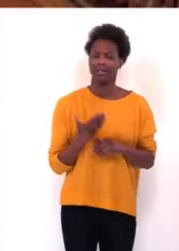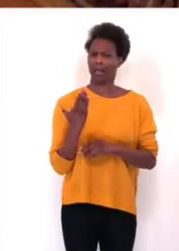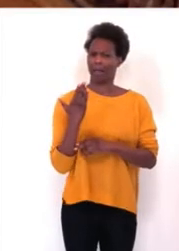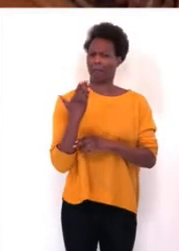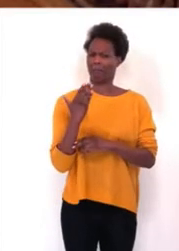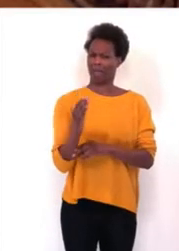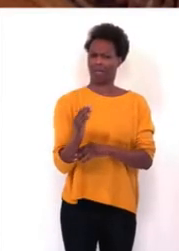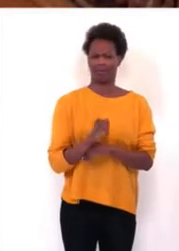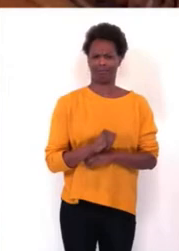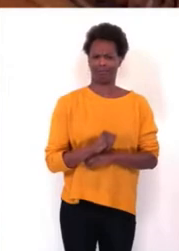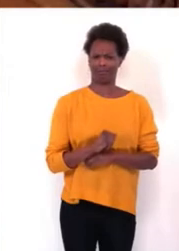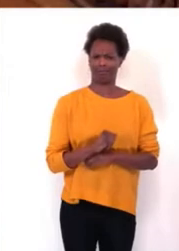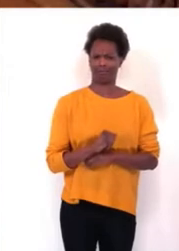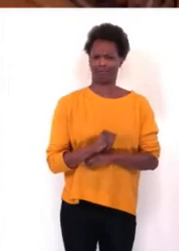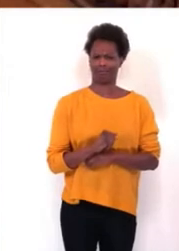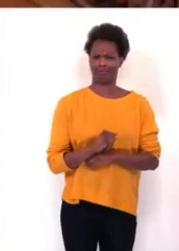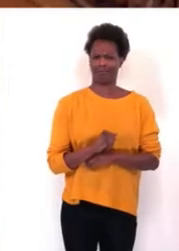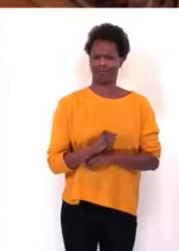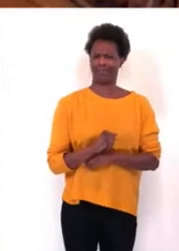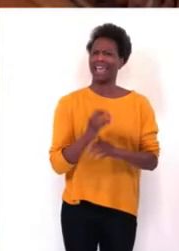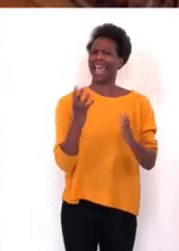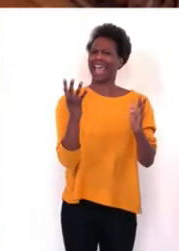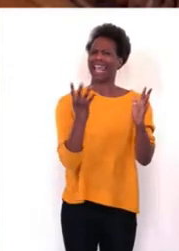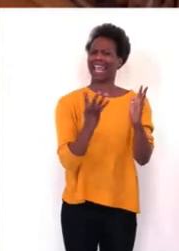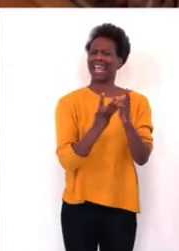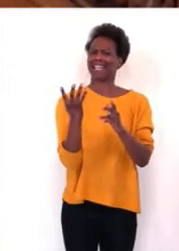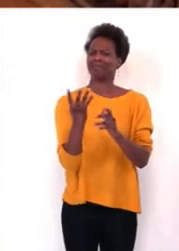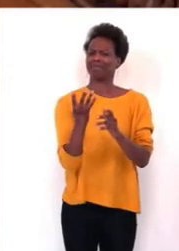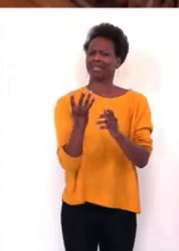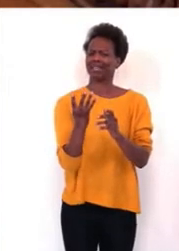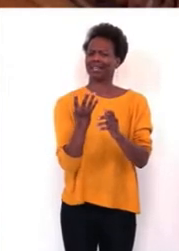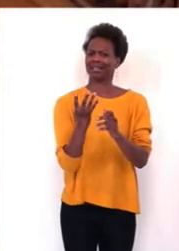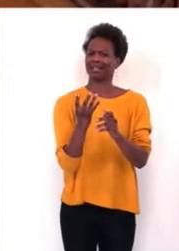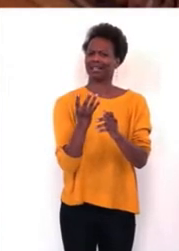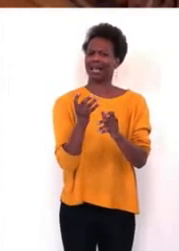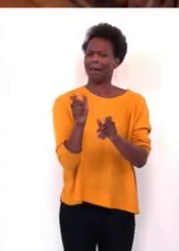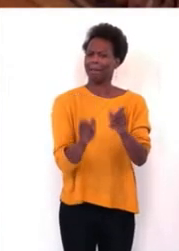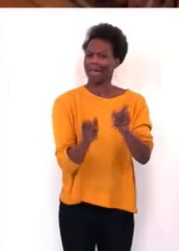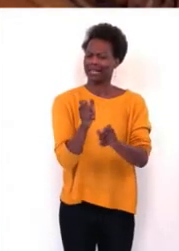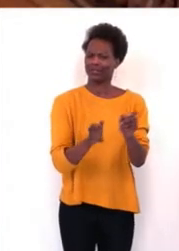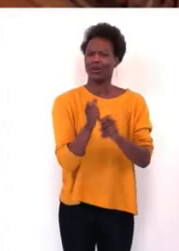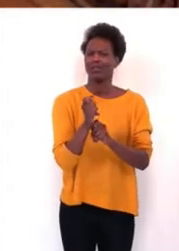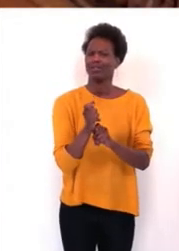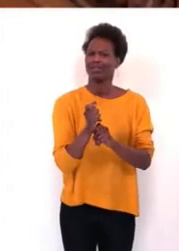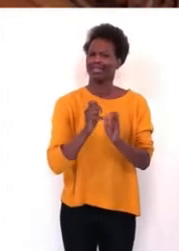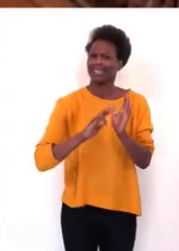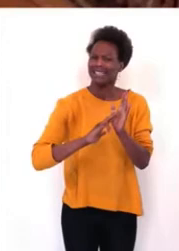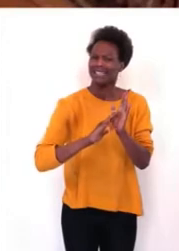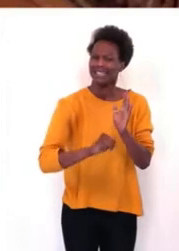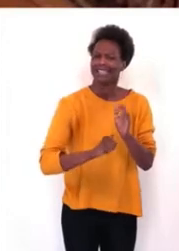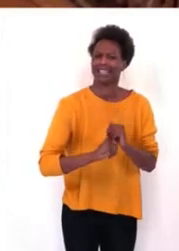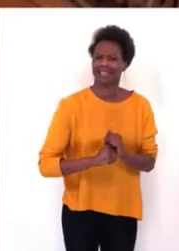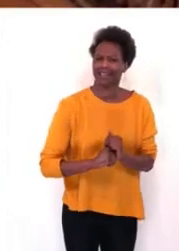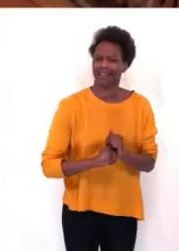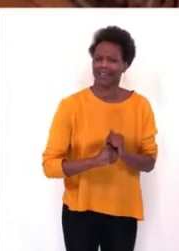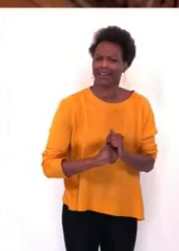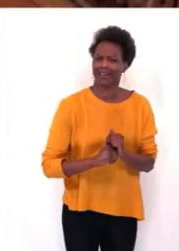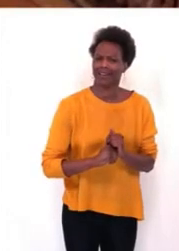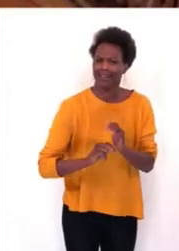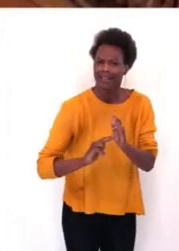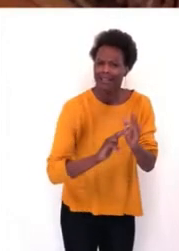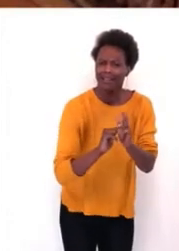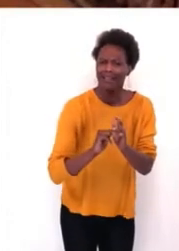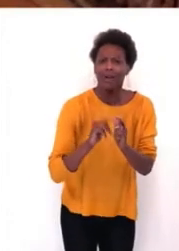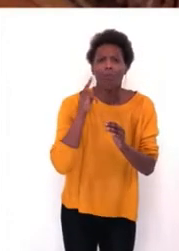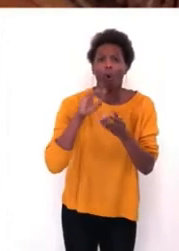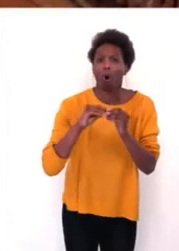de 4000 Bordelais signataires d'une pétition pour une problématique immédiate et pas décalée